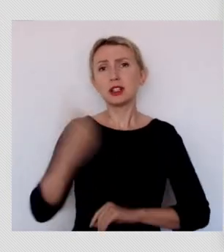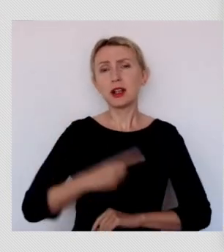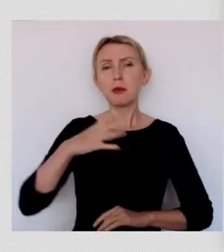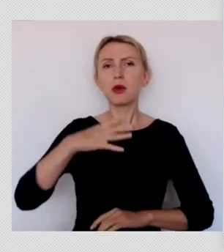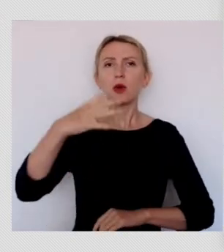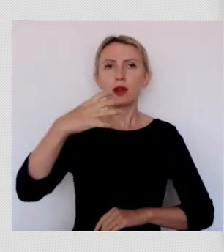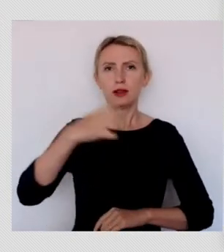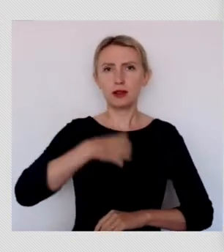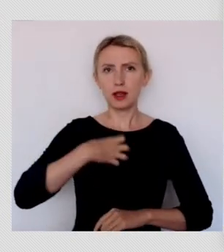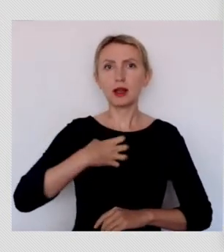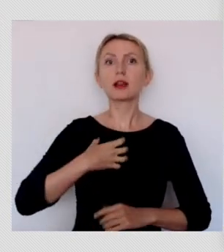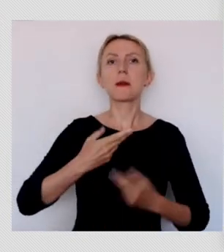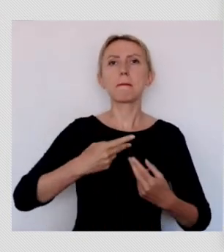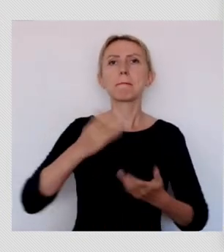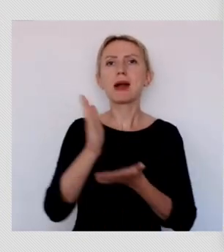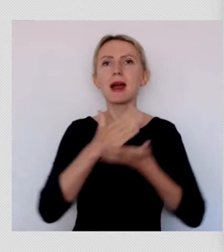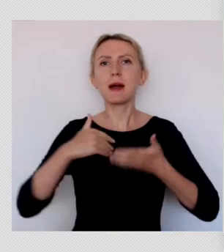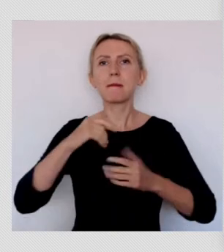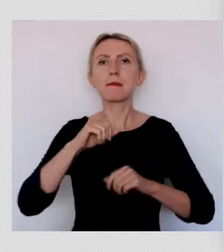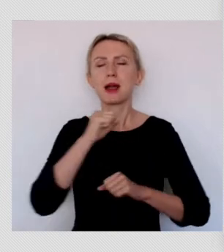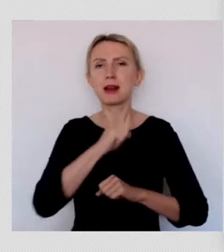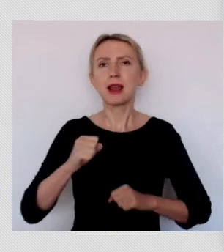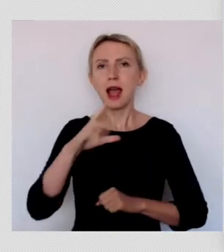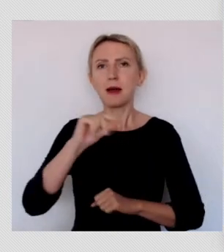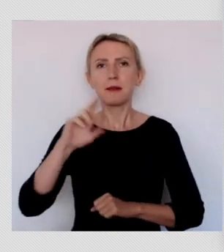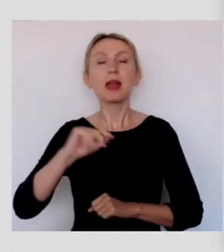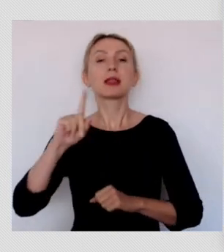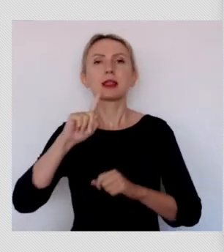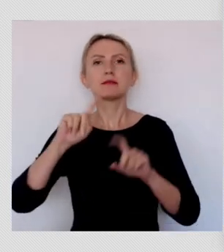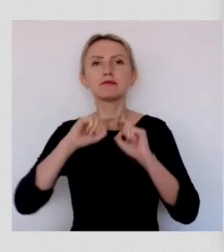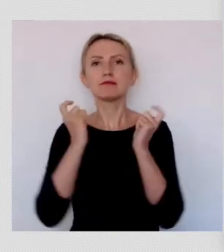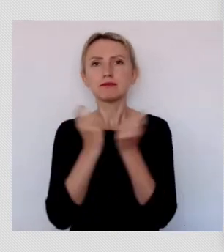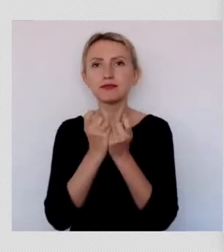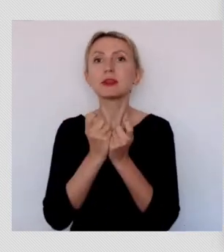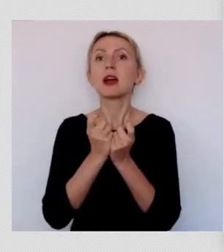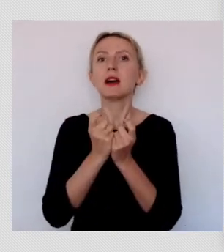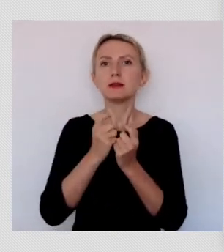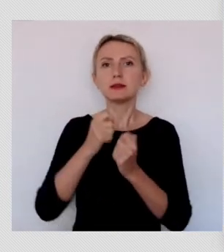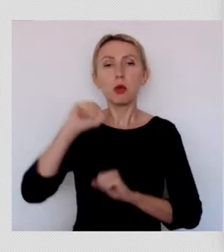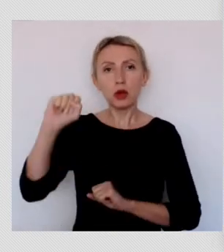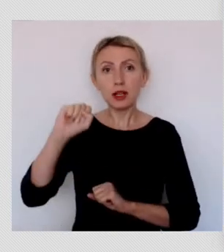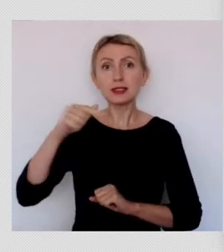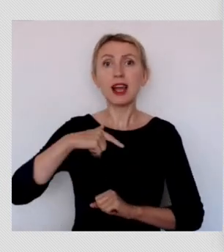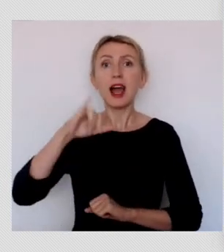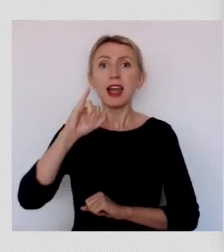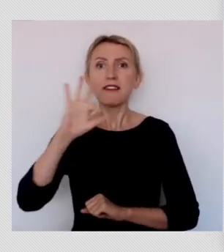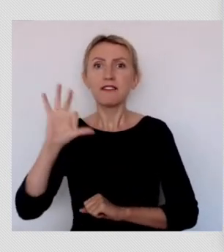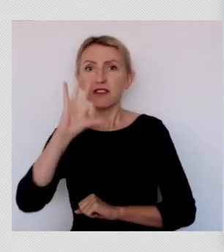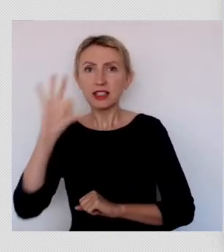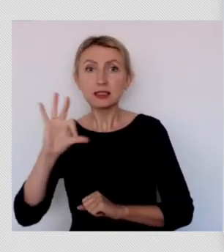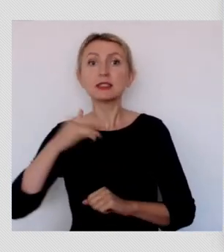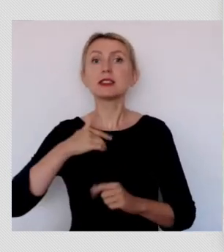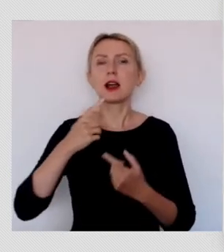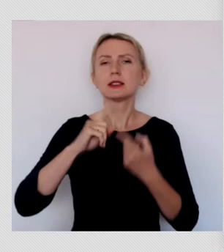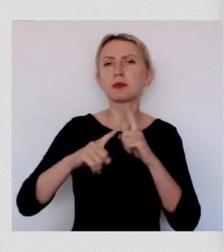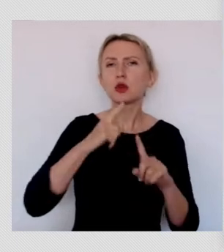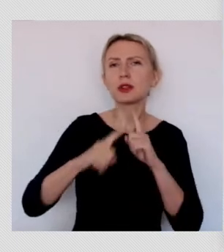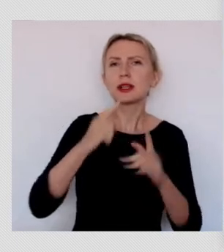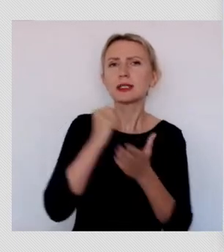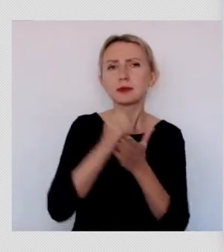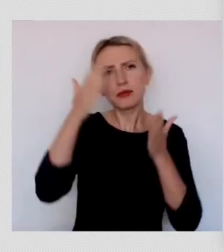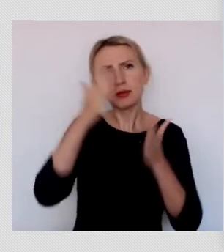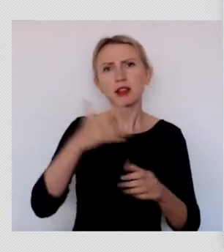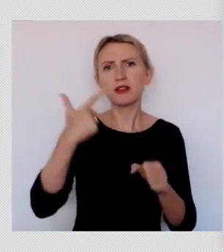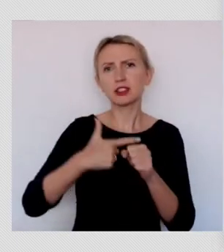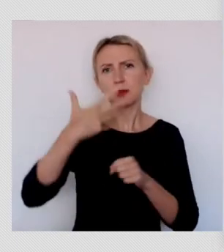Departamentu Demokratyzacji, wcześniej pracowałem dla takiej dużej amerykańskiej fundacji IFES. Ja się kwestiami finansowania polityki zajmuję od 25 lat i